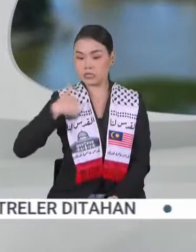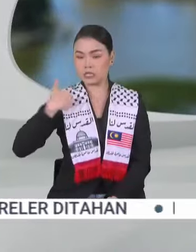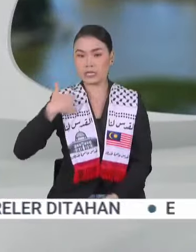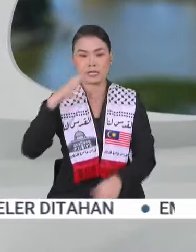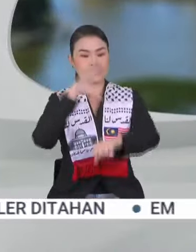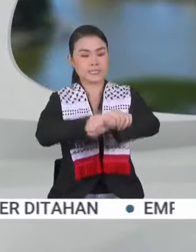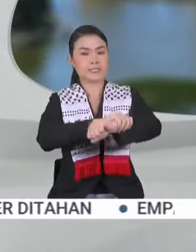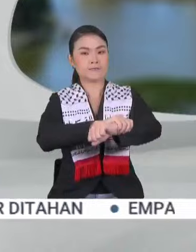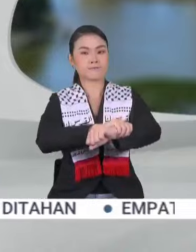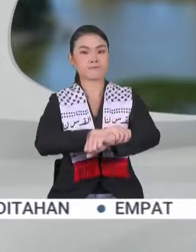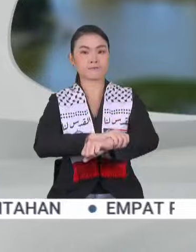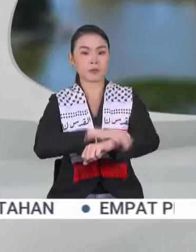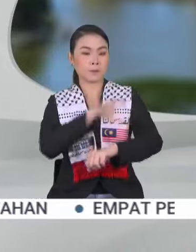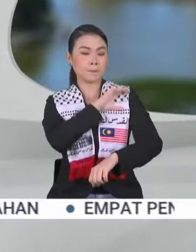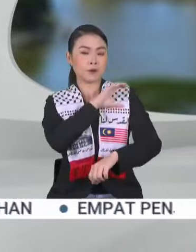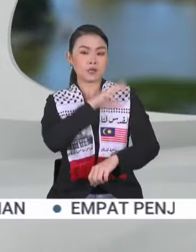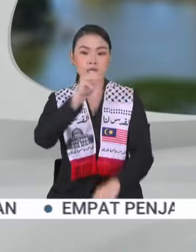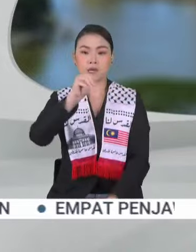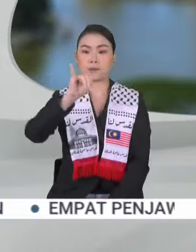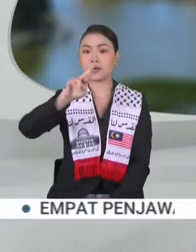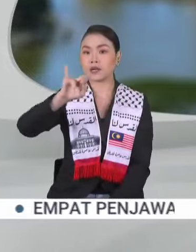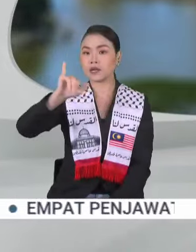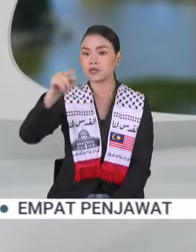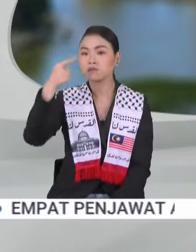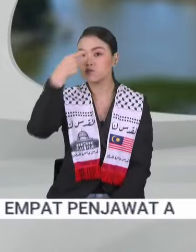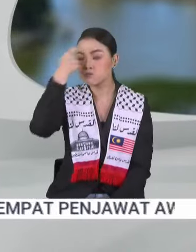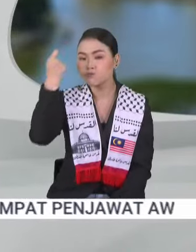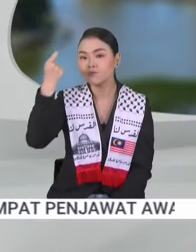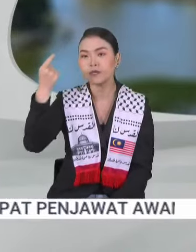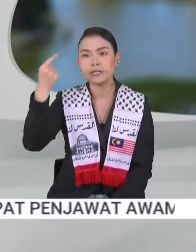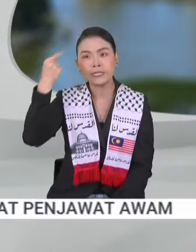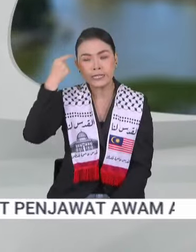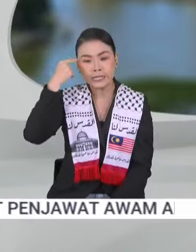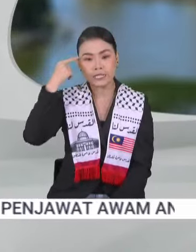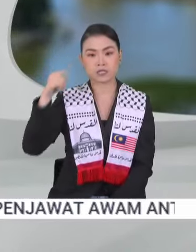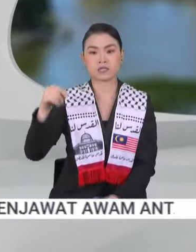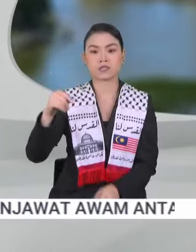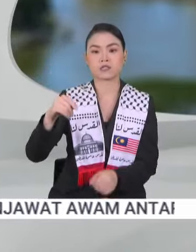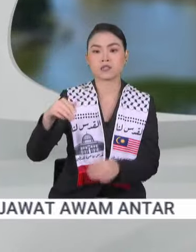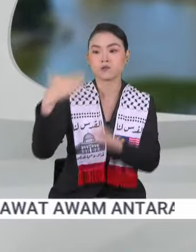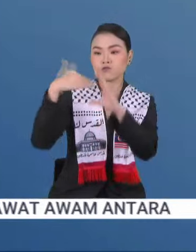ditahan polis Miri Sabtu lepas di Syaki terlibat aktiviti pengedaran